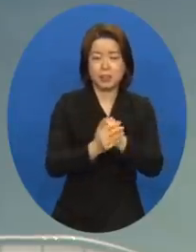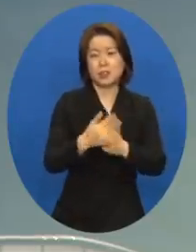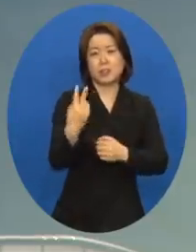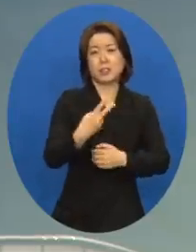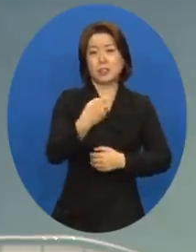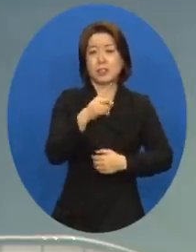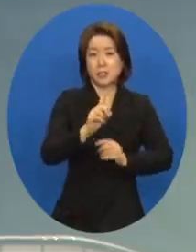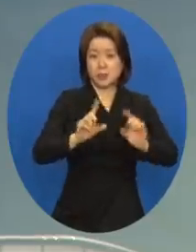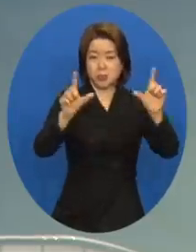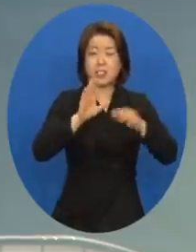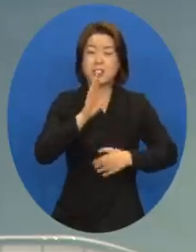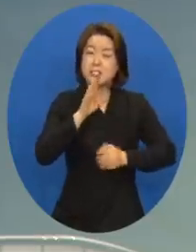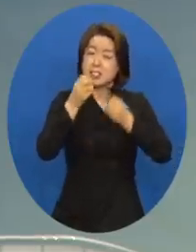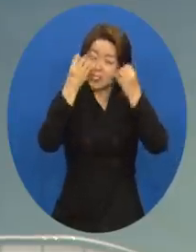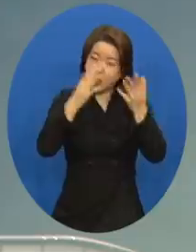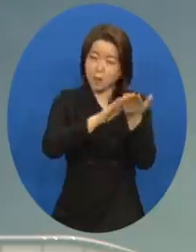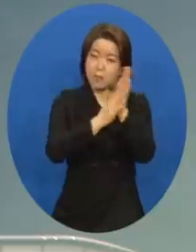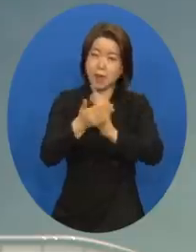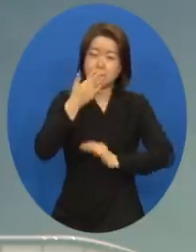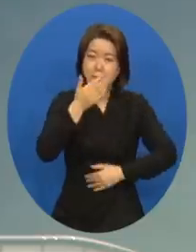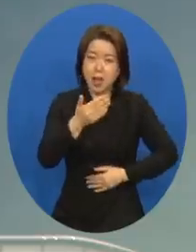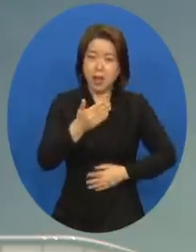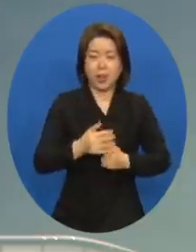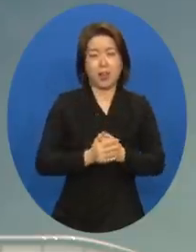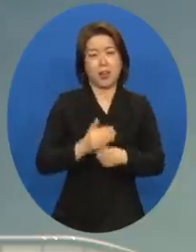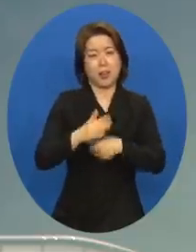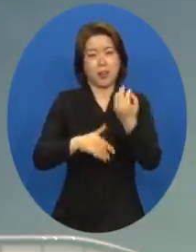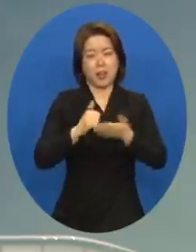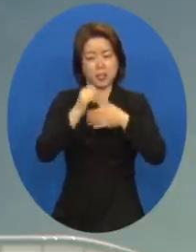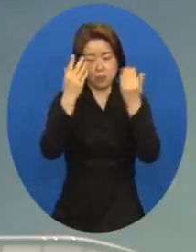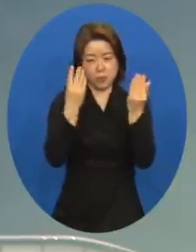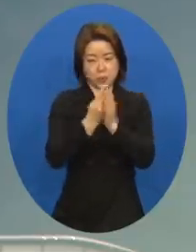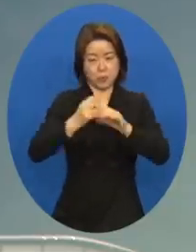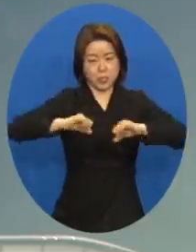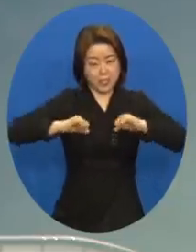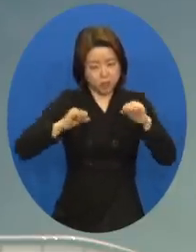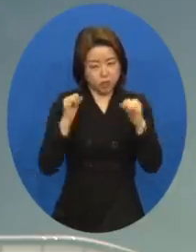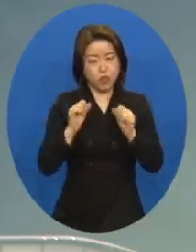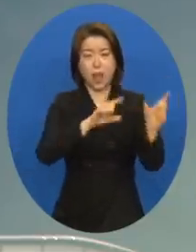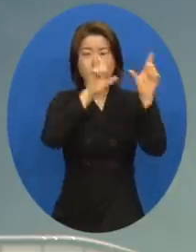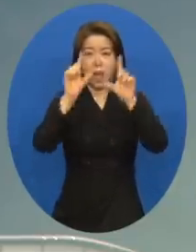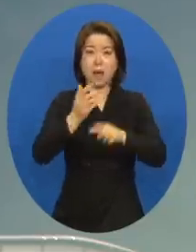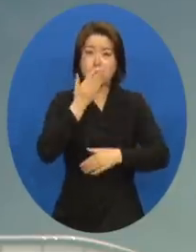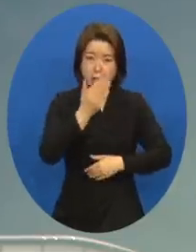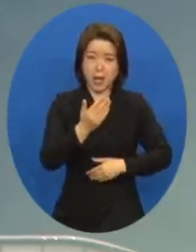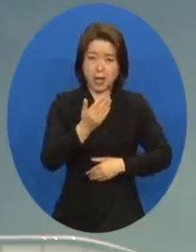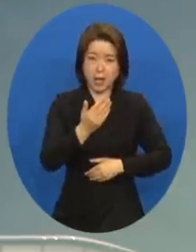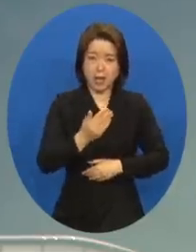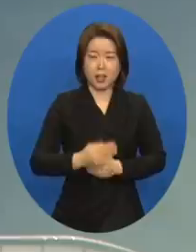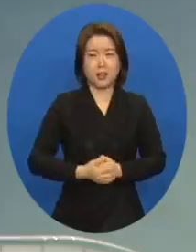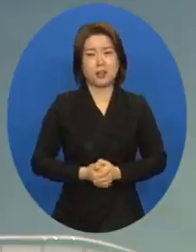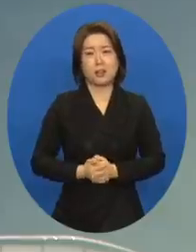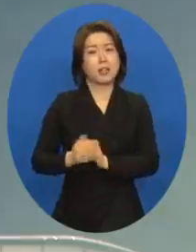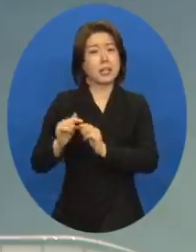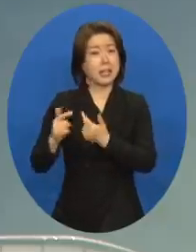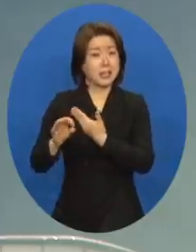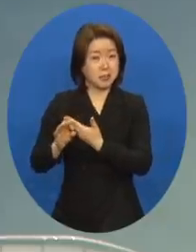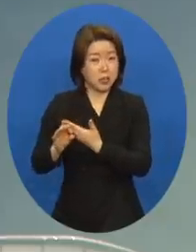것 같습니까? 하나님께 온전히 순종하는 삶을 살 수 있을 것 같습니까?